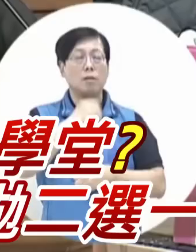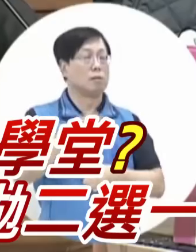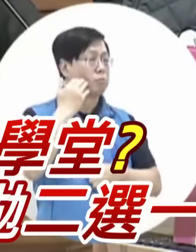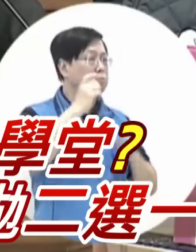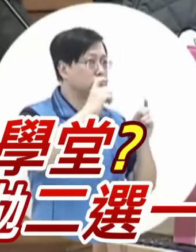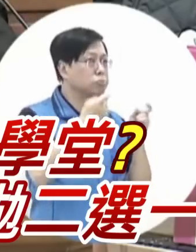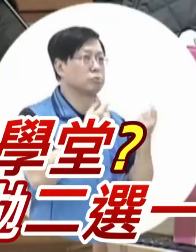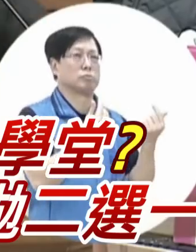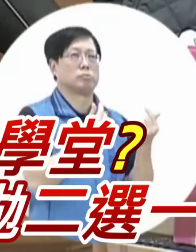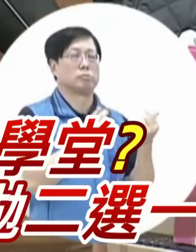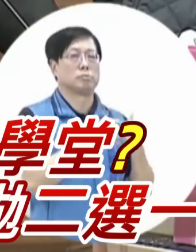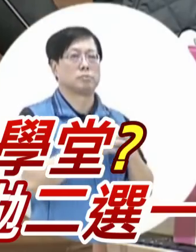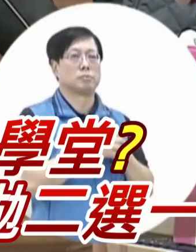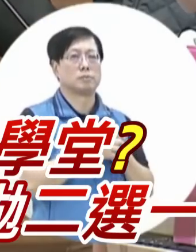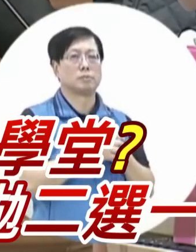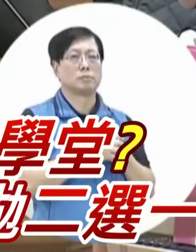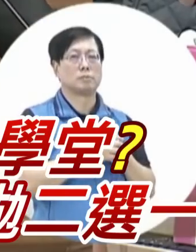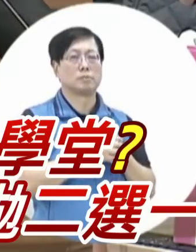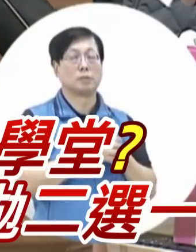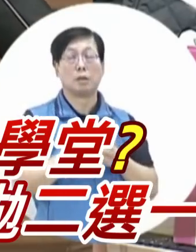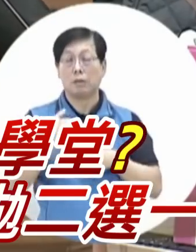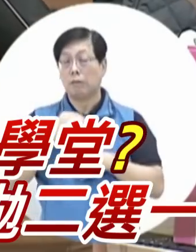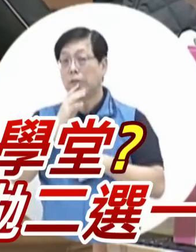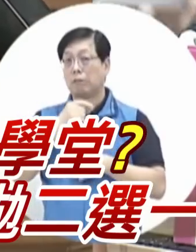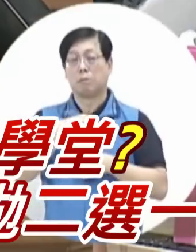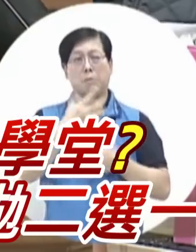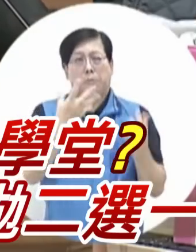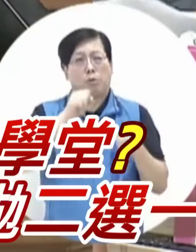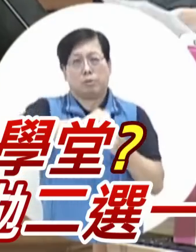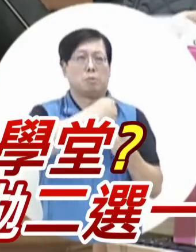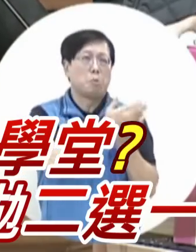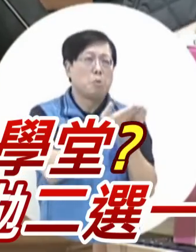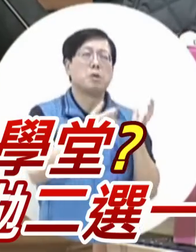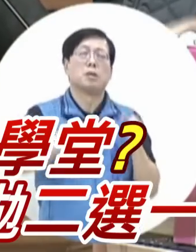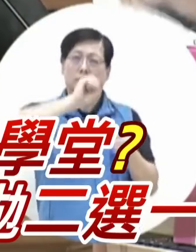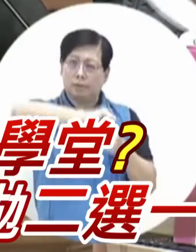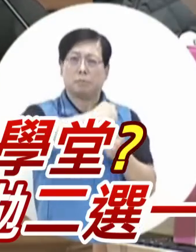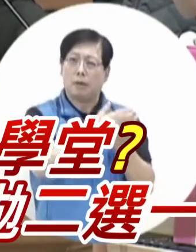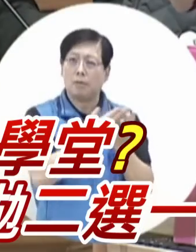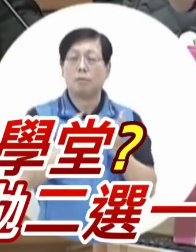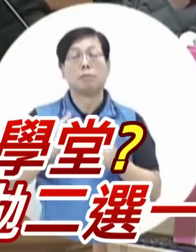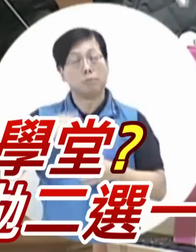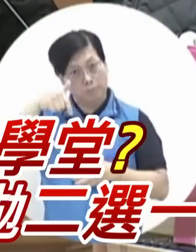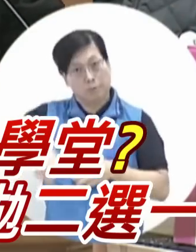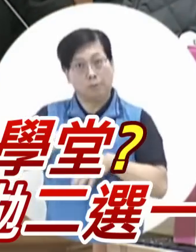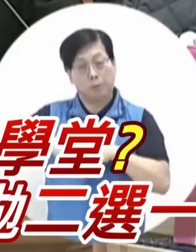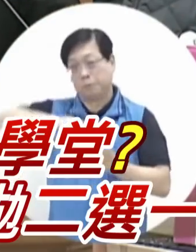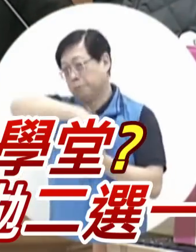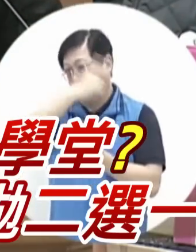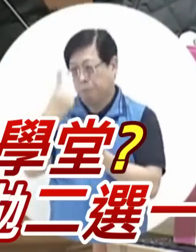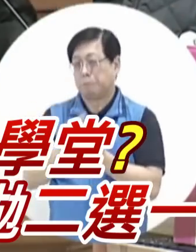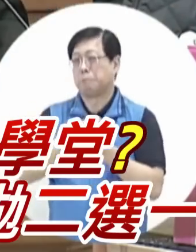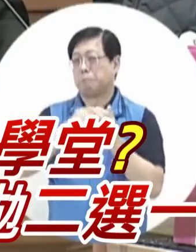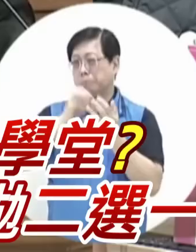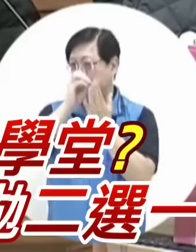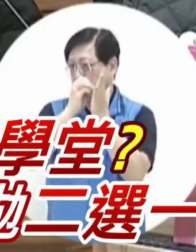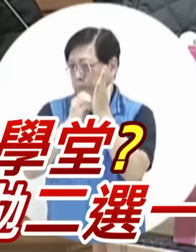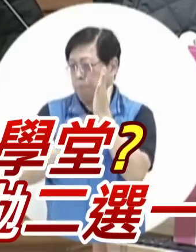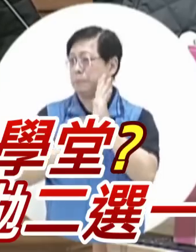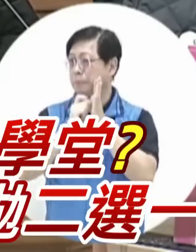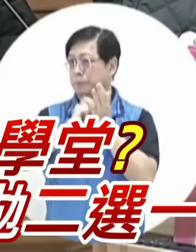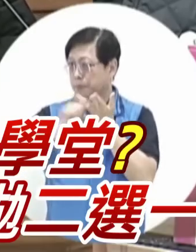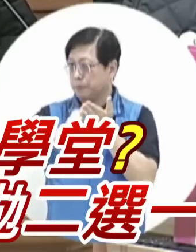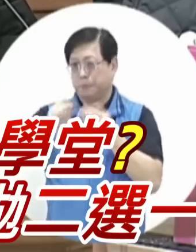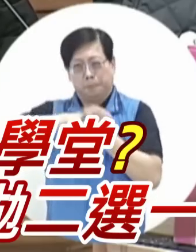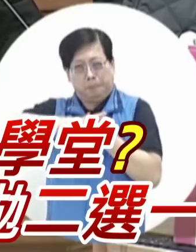个国家吗？ 像是美日英韩等。好，国家 等啊，那你总要写个等嘛。 好，那我下次会把我所有的稿子一个字一个字写在上面，满